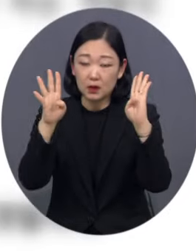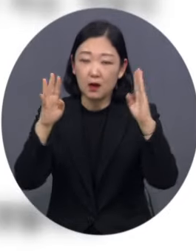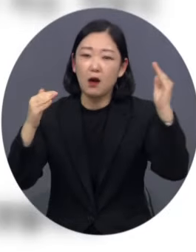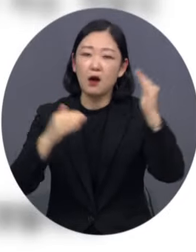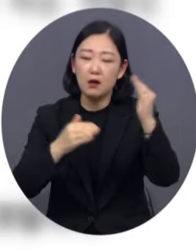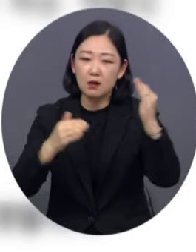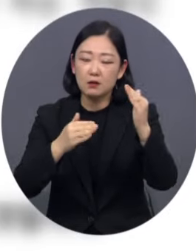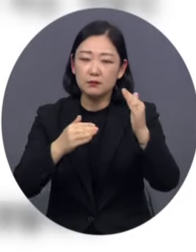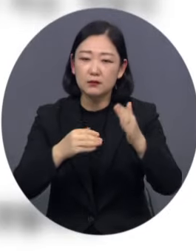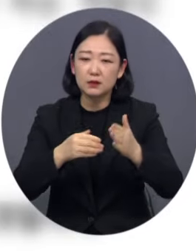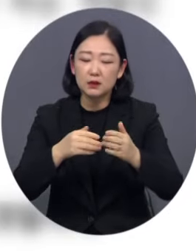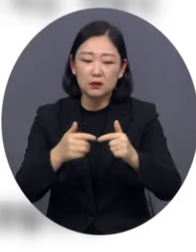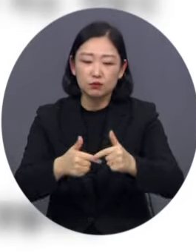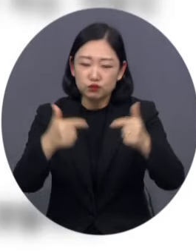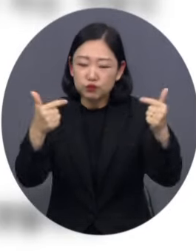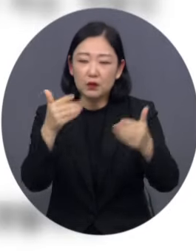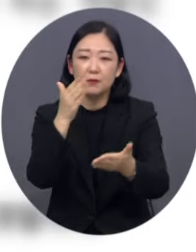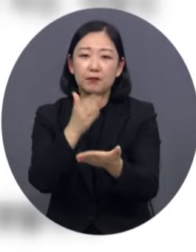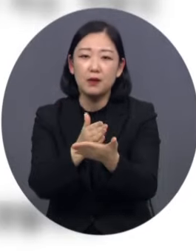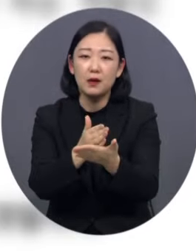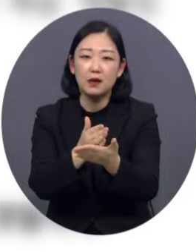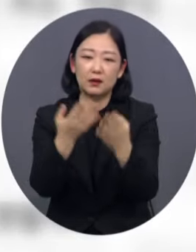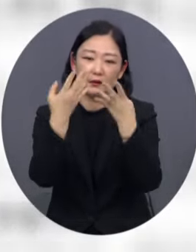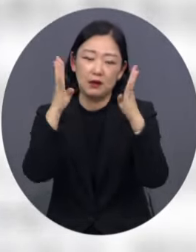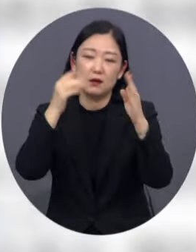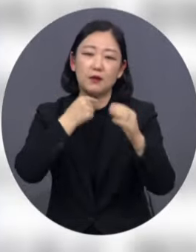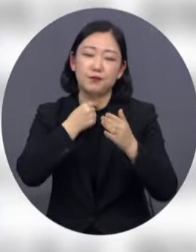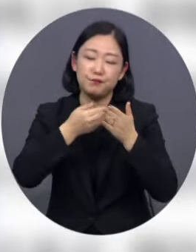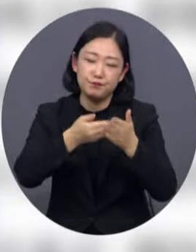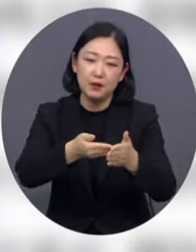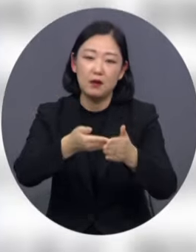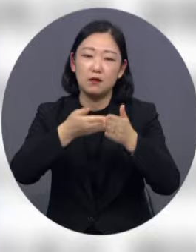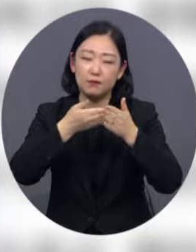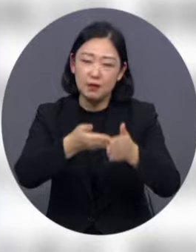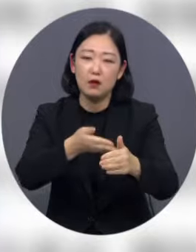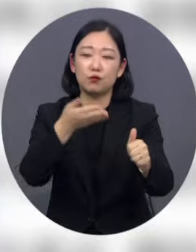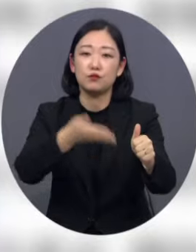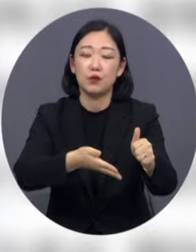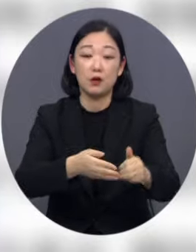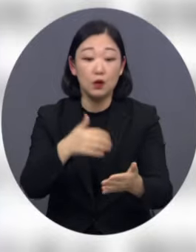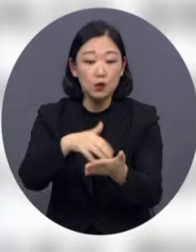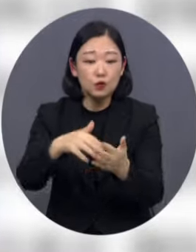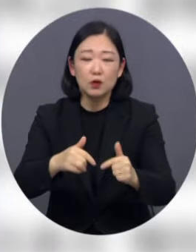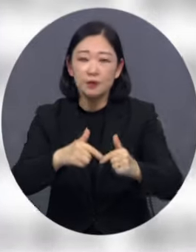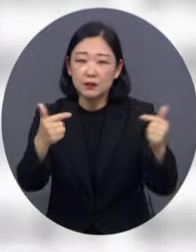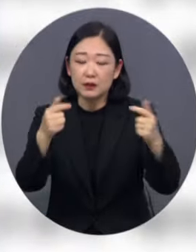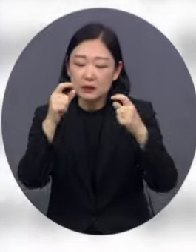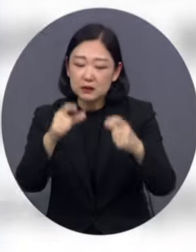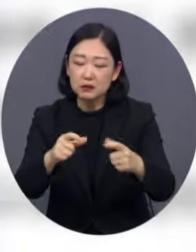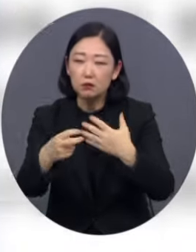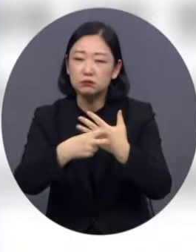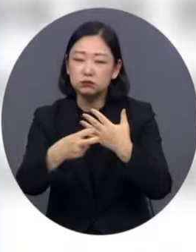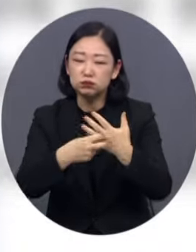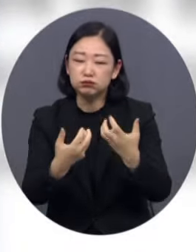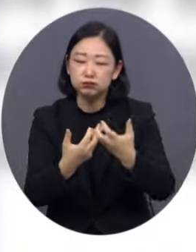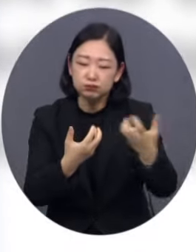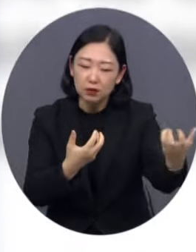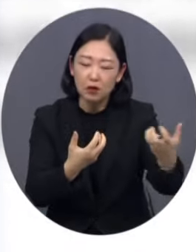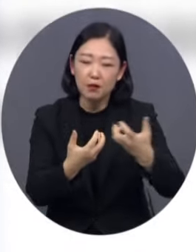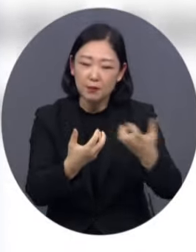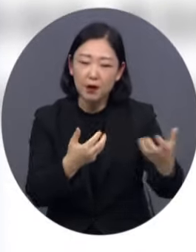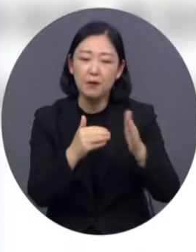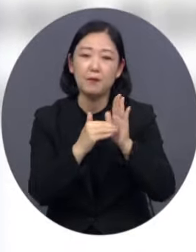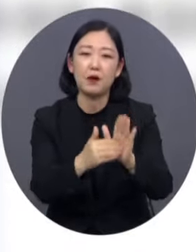증원안을 제출하지 말아달라고 대학본부에 요구했습니다. 정원을 늘리는 것만으로는 지역에서 의사가 빠져나가는 걸 막을